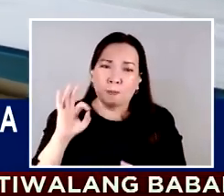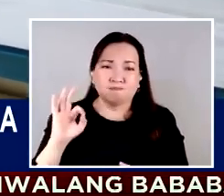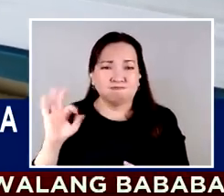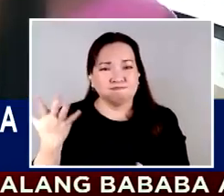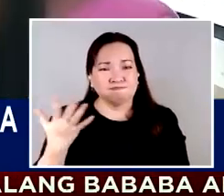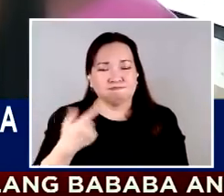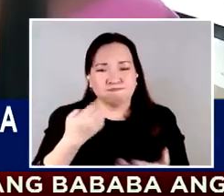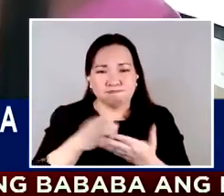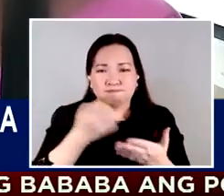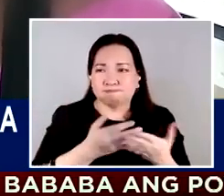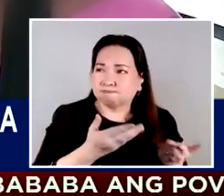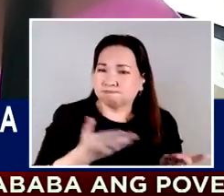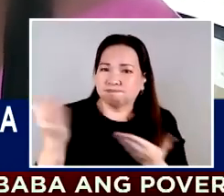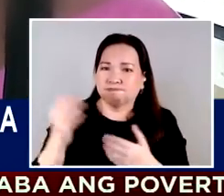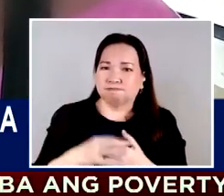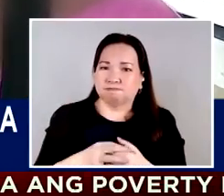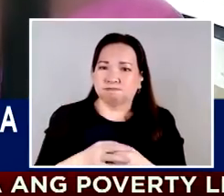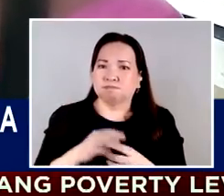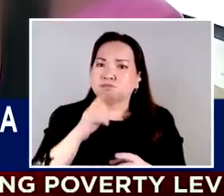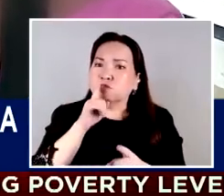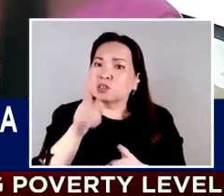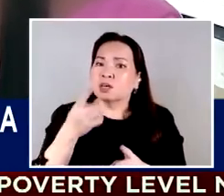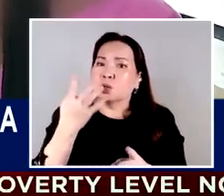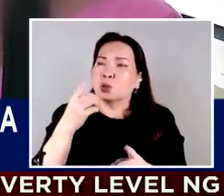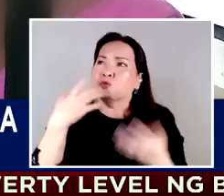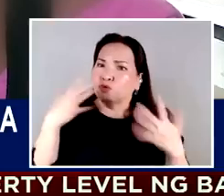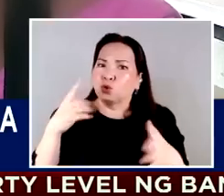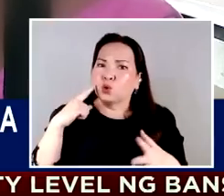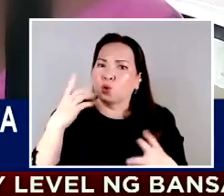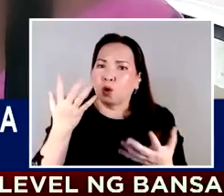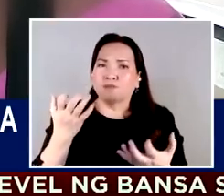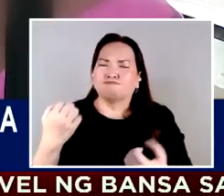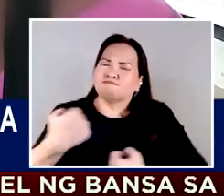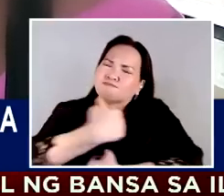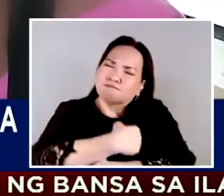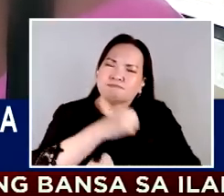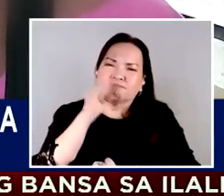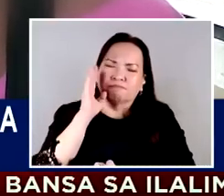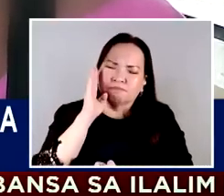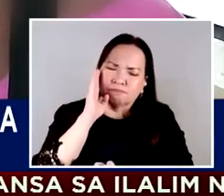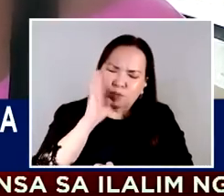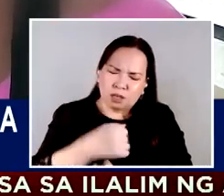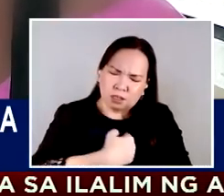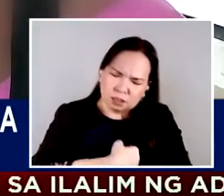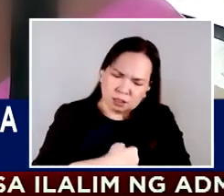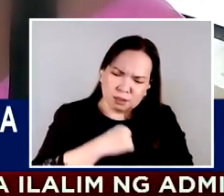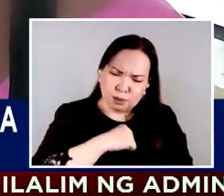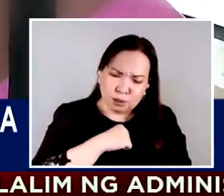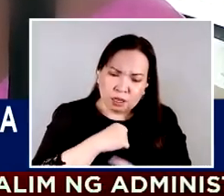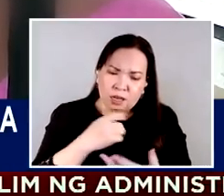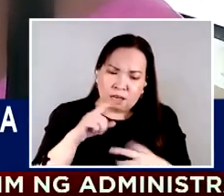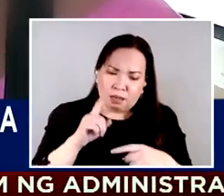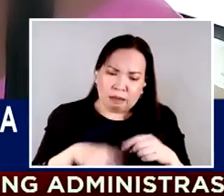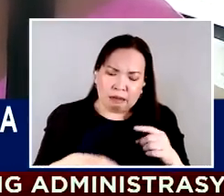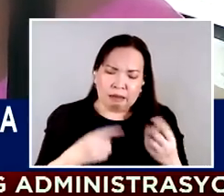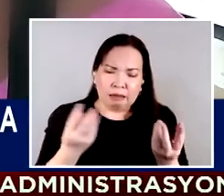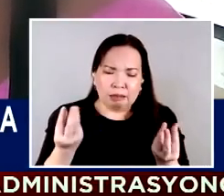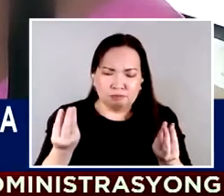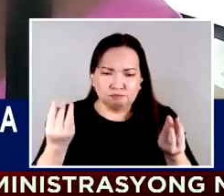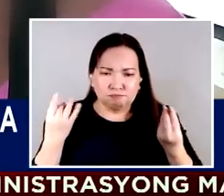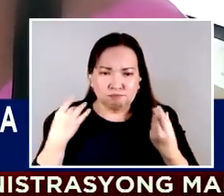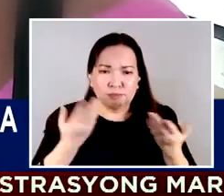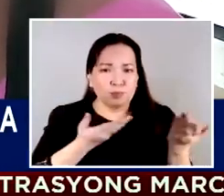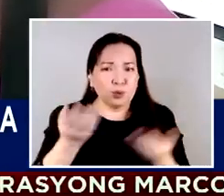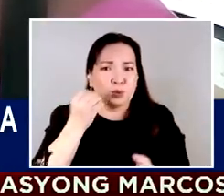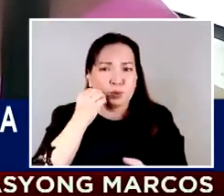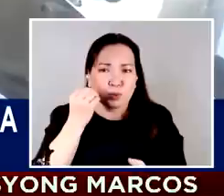panggastos. Nayakap ko pa yung kapatid ko. Eh yung sabi ko, patawarin mo kami, hindi ka namin mapaglalamayan, hindi kita may uuwi. Alam